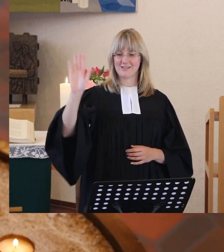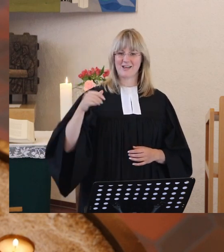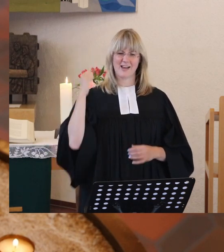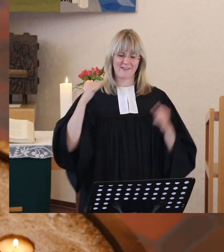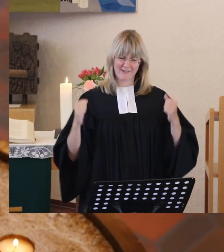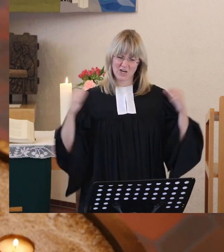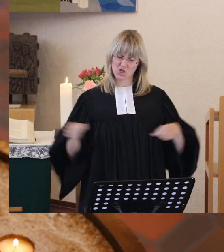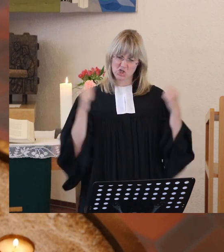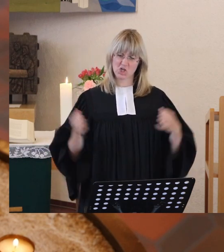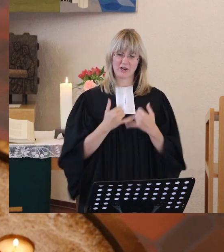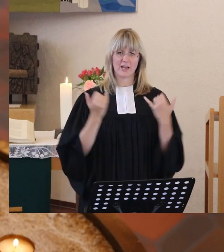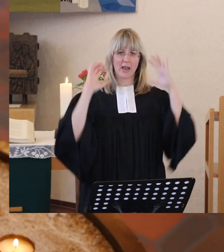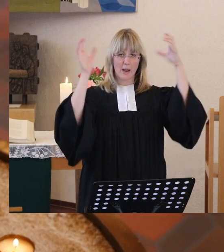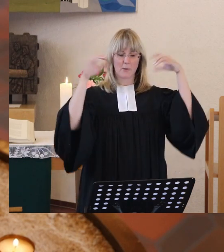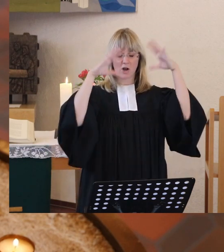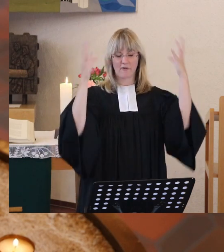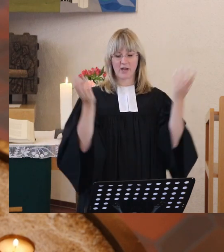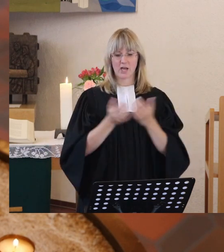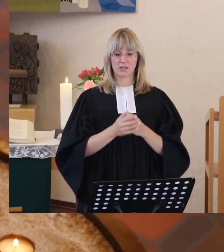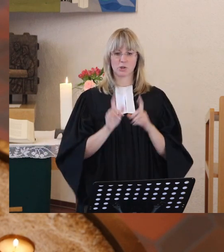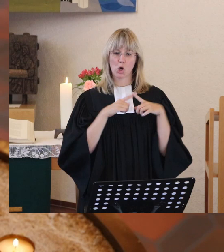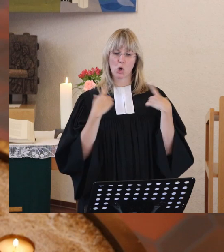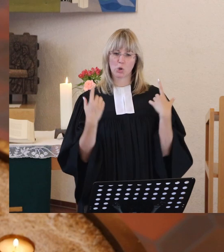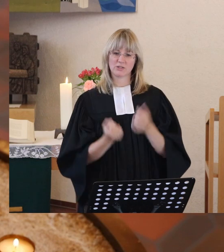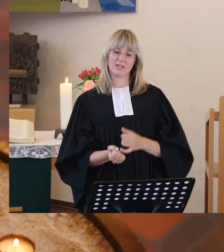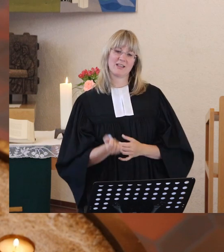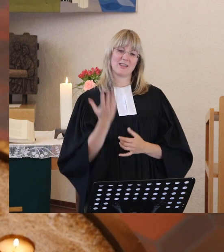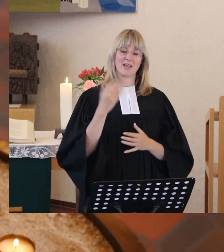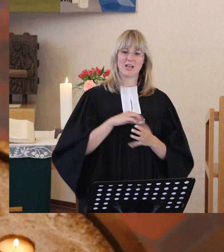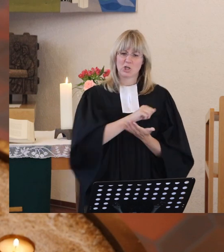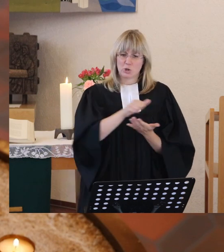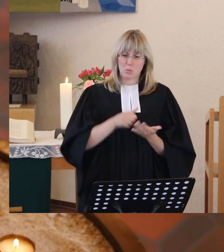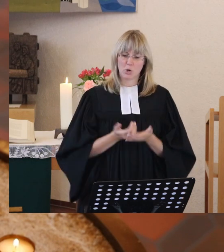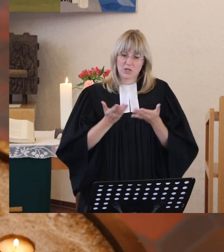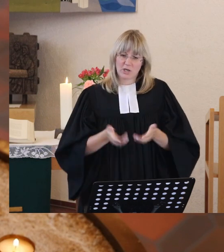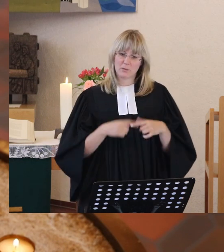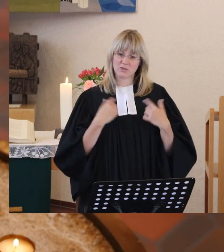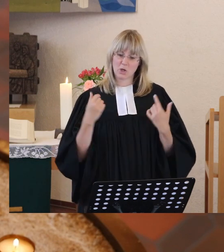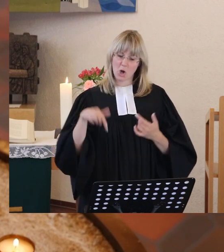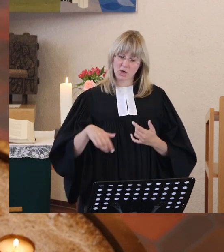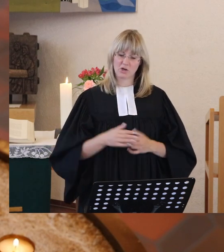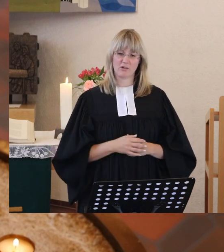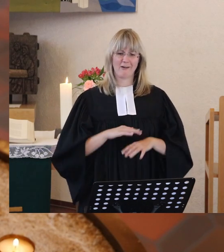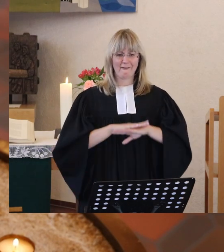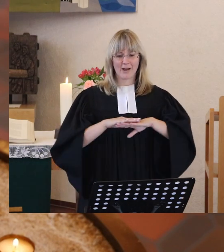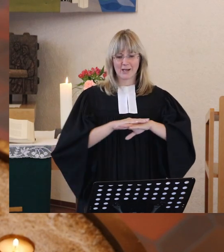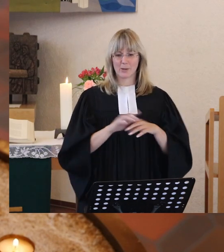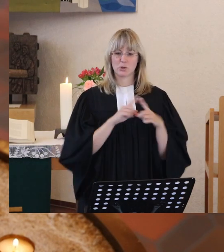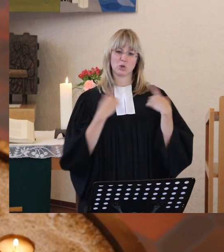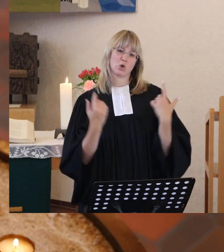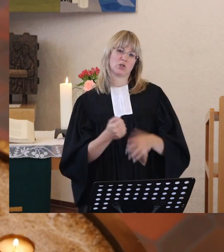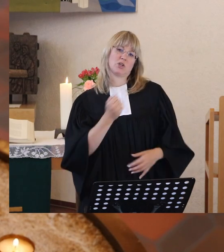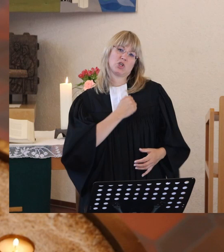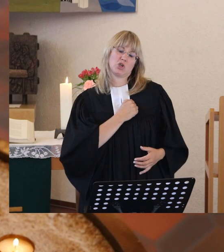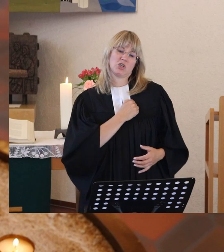Himmel, so auf Erden. Unser tägliches Brot gib uns heute und vergib uns unsere Schuld,